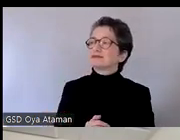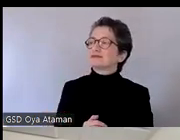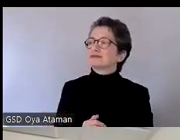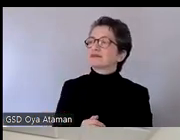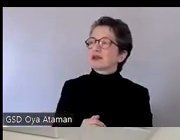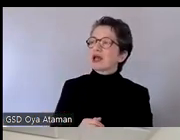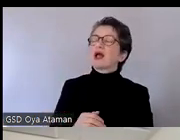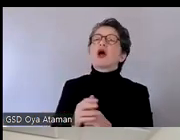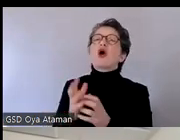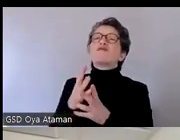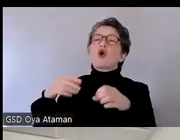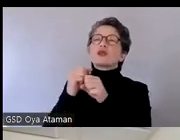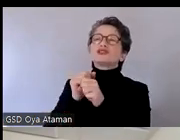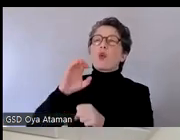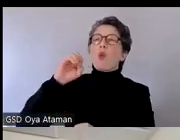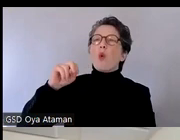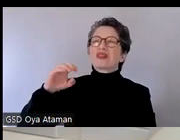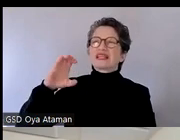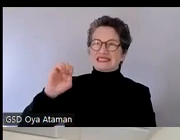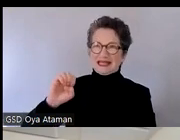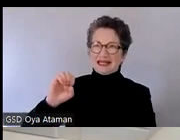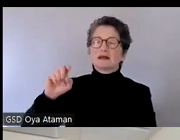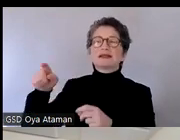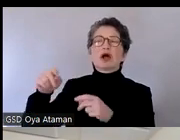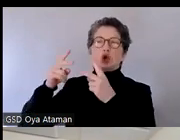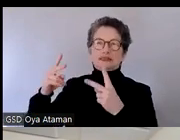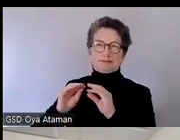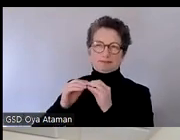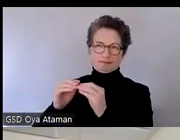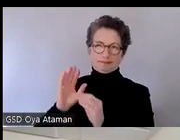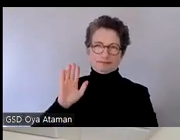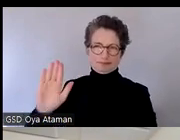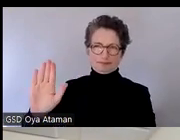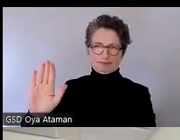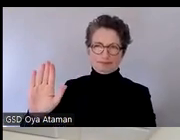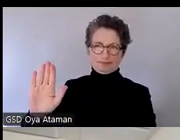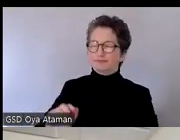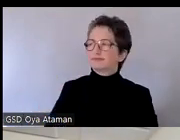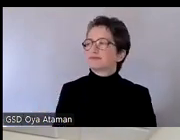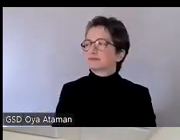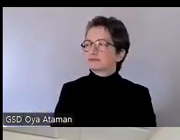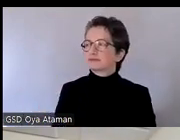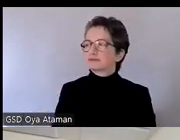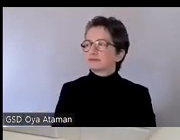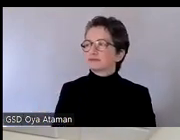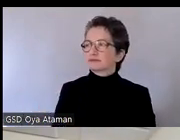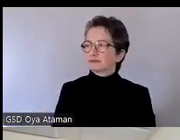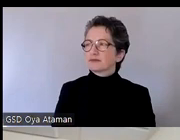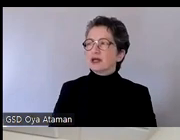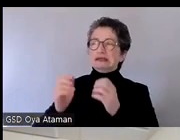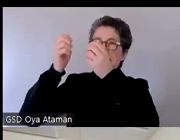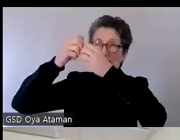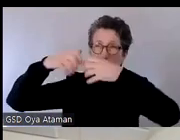Fondation ONCE, das ist die Konzeptionsleitung von dem Projekt oder der Leitinitiative, mit sehr vielen